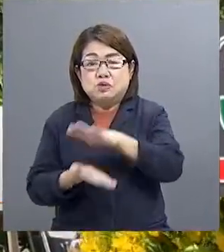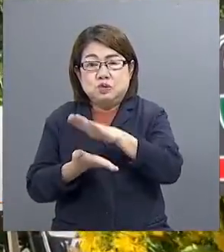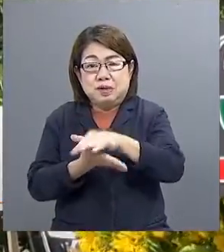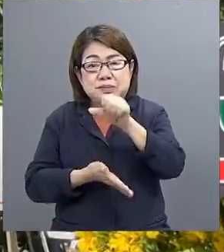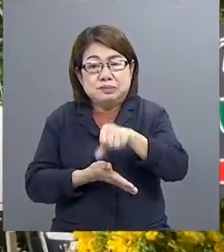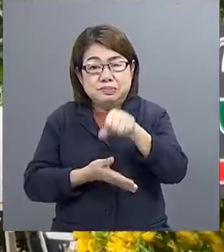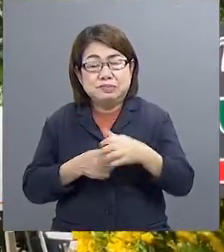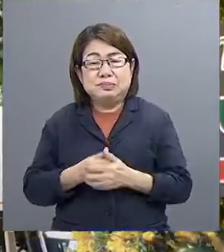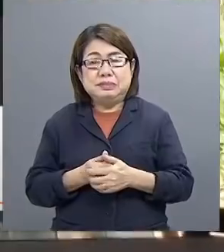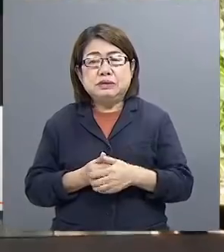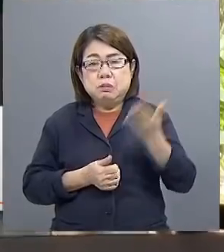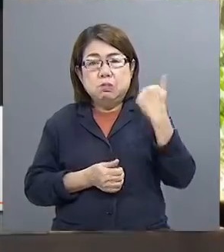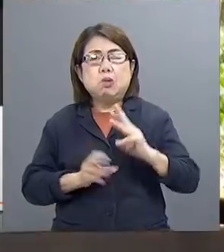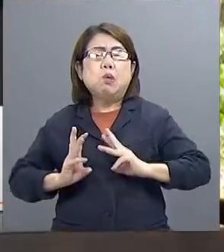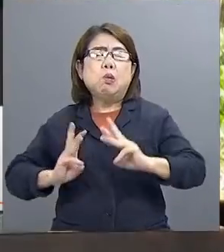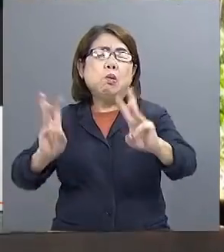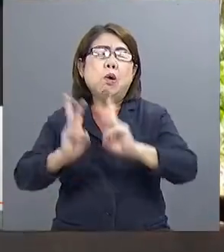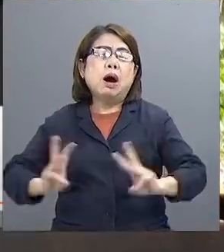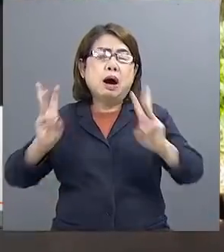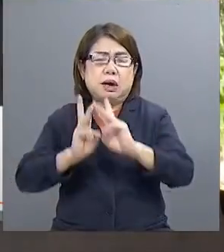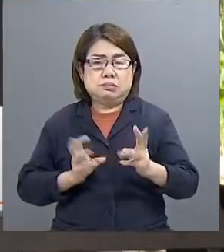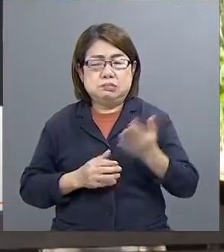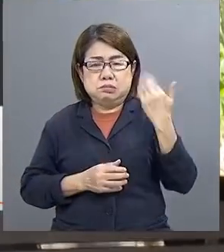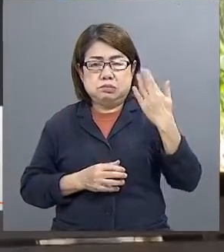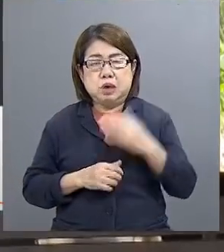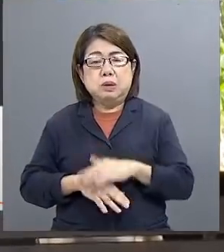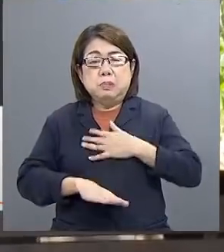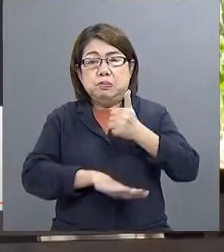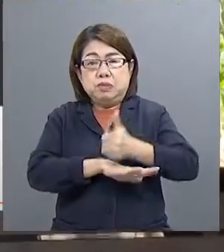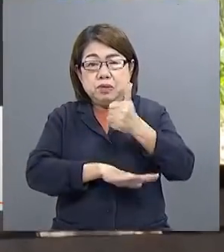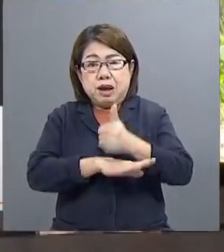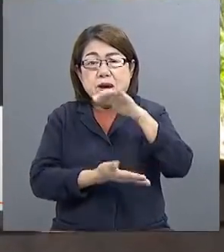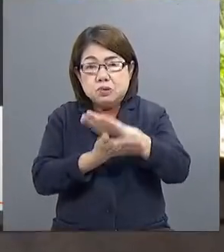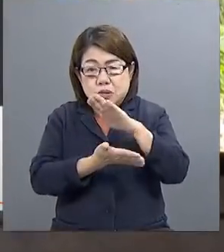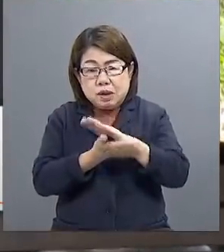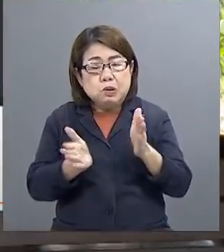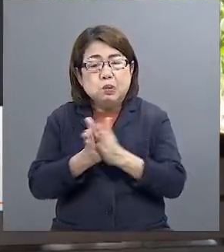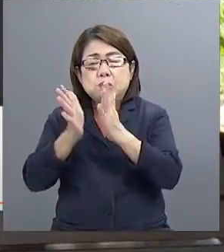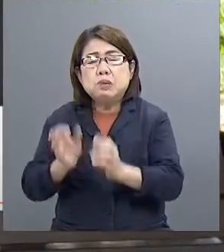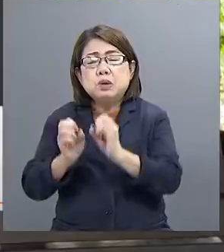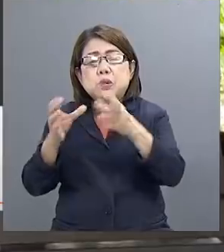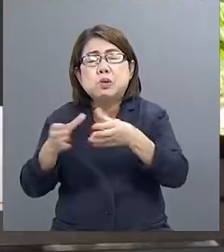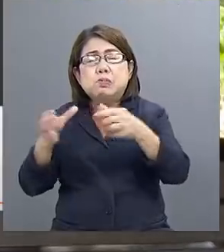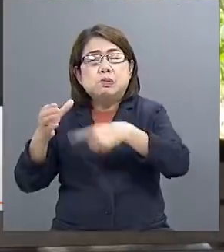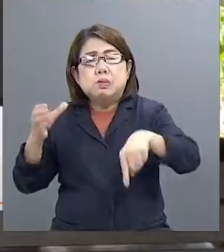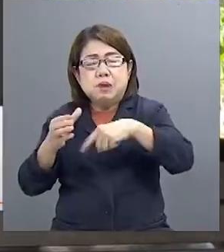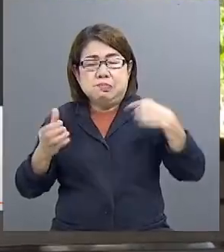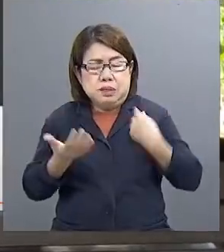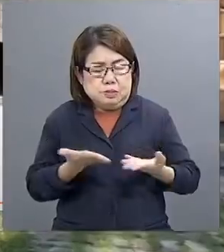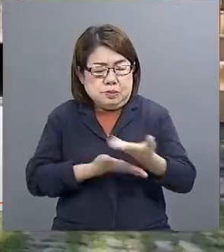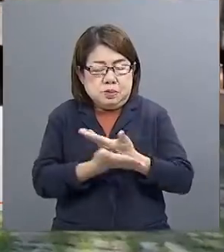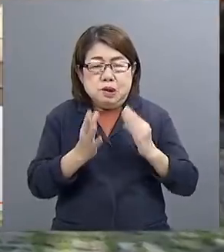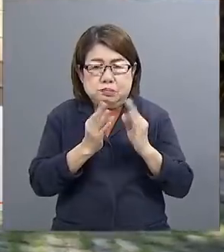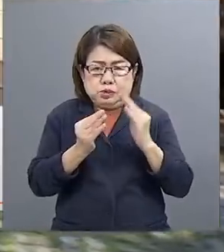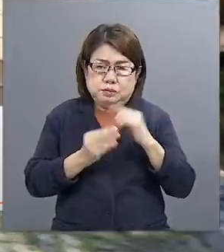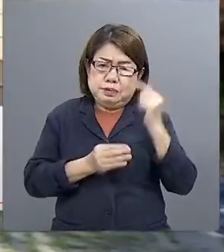ที่ว่างมาก่อนทางคุณบุญเลิศสุวรรณรัตน์พวกในการโรงเรียนและคุณครูในโรงเรียนก็ประชุมร่วมกันแล้วก็เห็นว่าจุดนั้นมัน